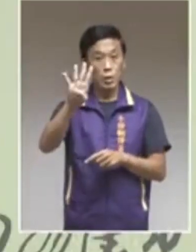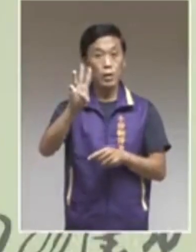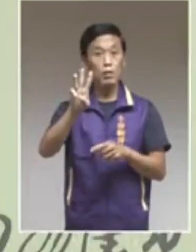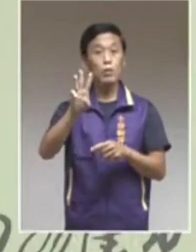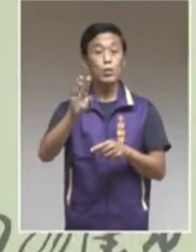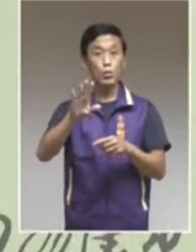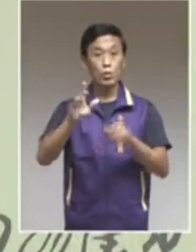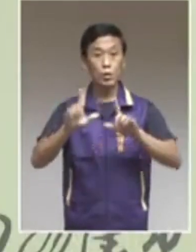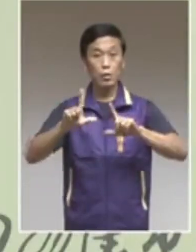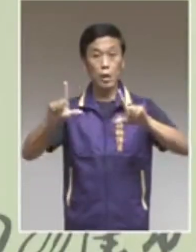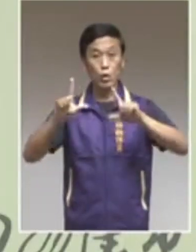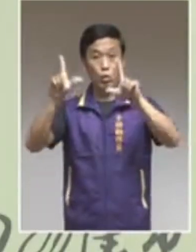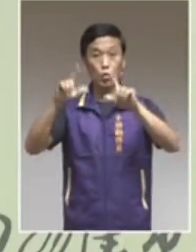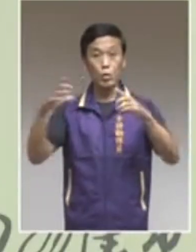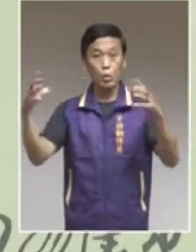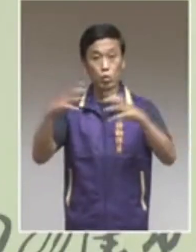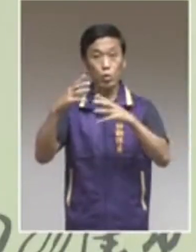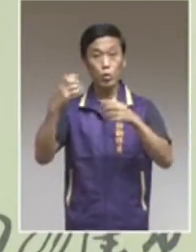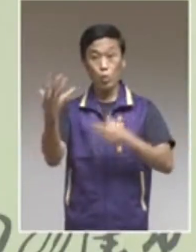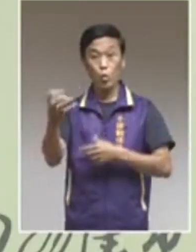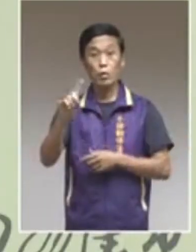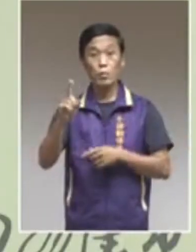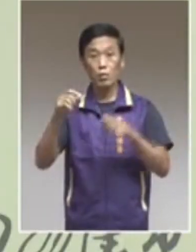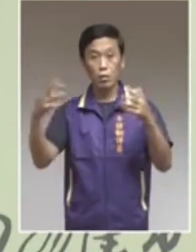宗，还是以同住亲友跟